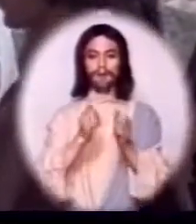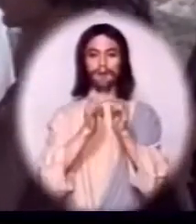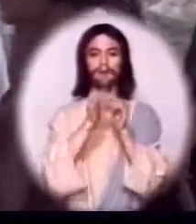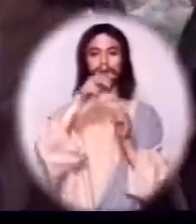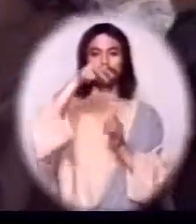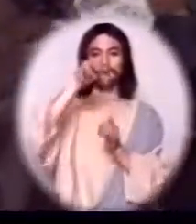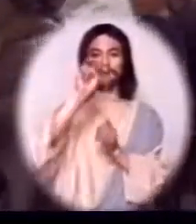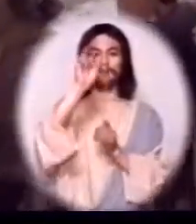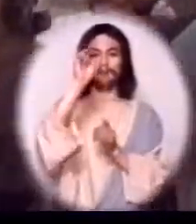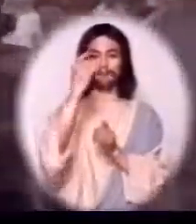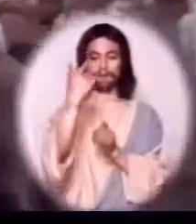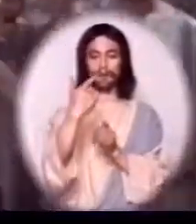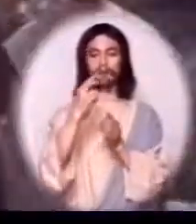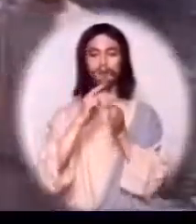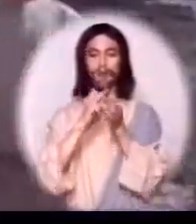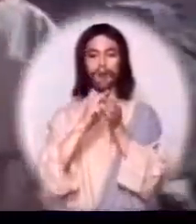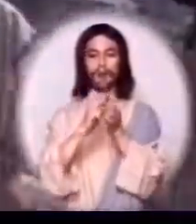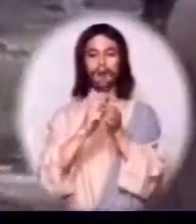열심당원 시몬과